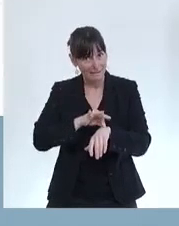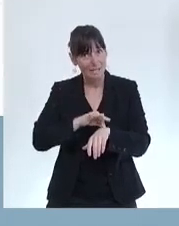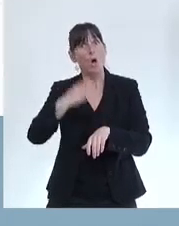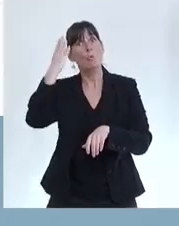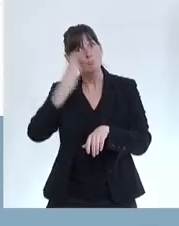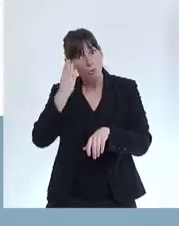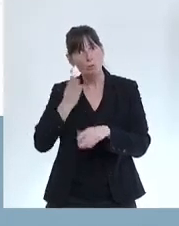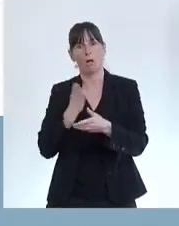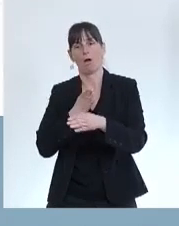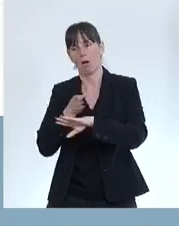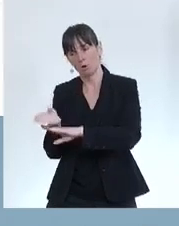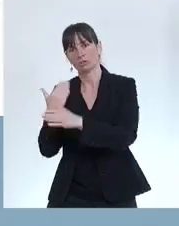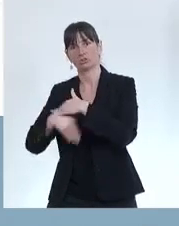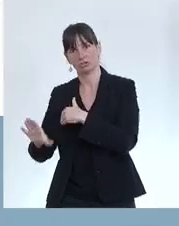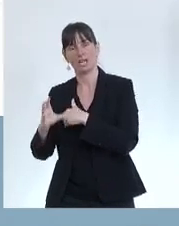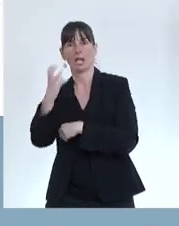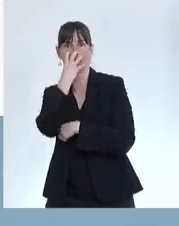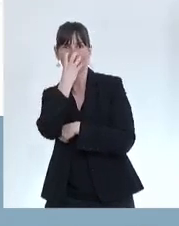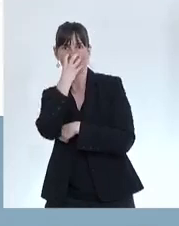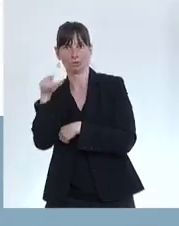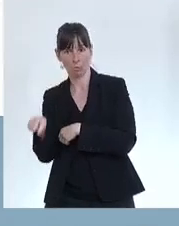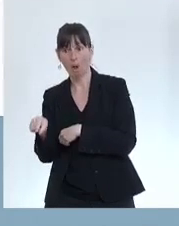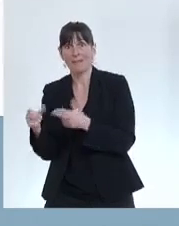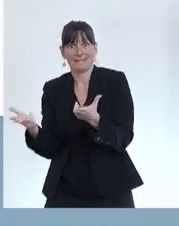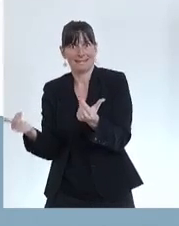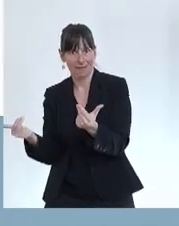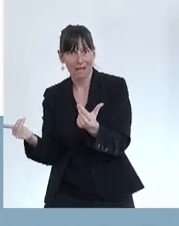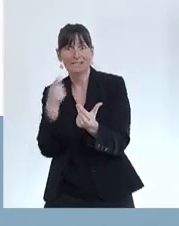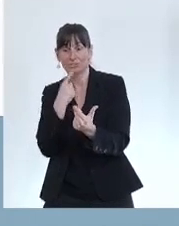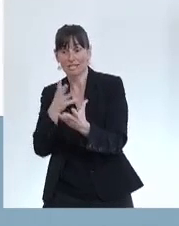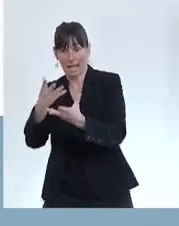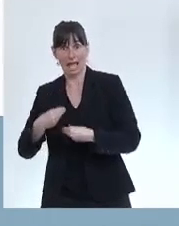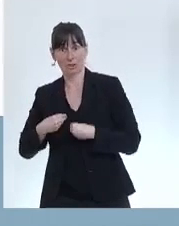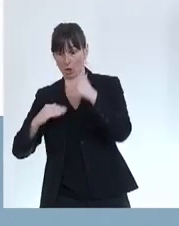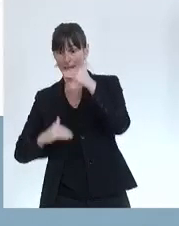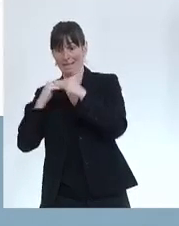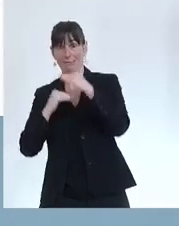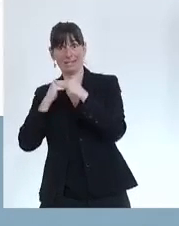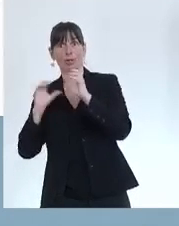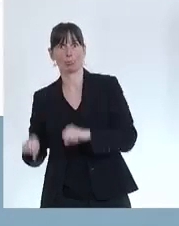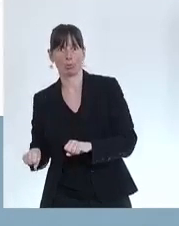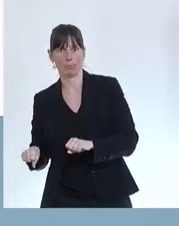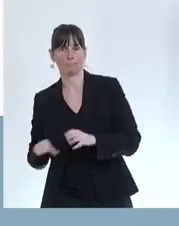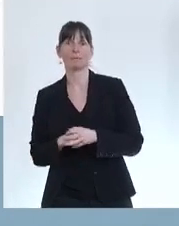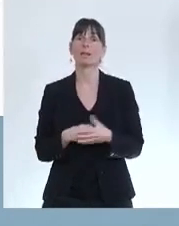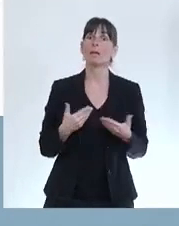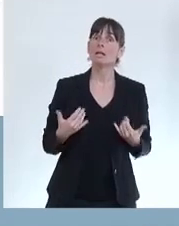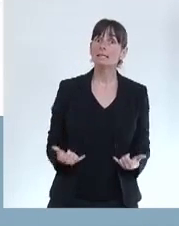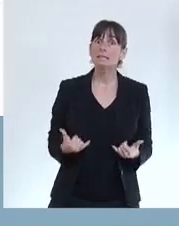réanimation, d'être inférieur à notre capacité d'accueil. La stratégie que je développe ici au niveau